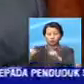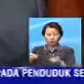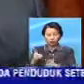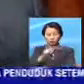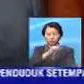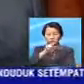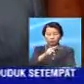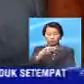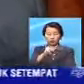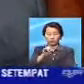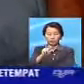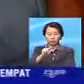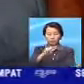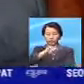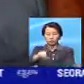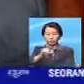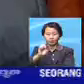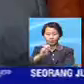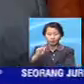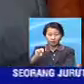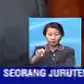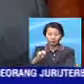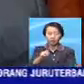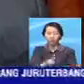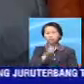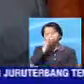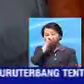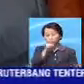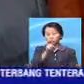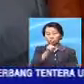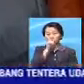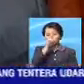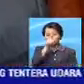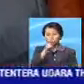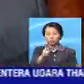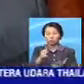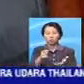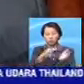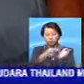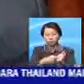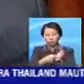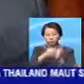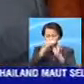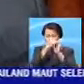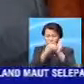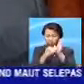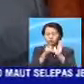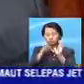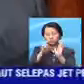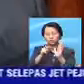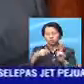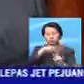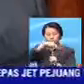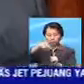zinjang dan tentu ianya memerlukan perincian terutamanya